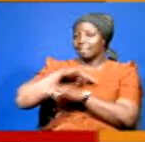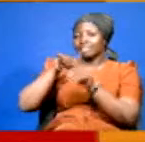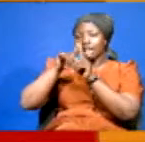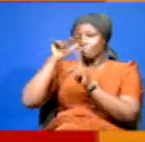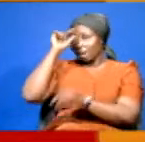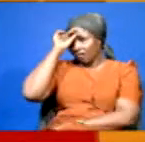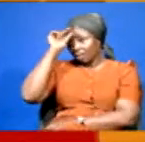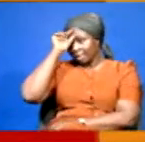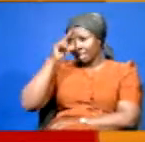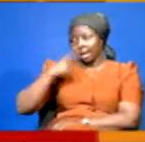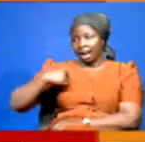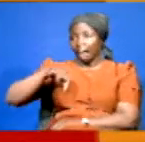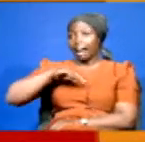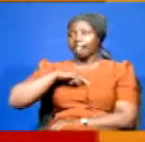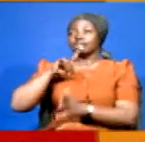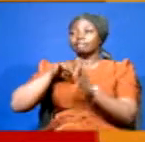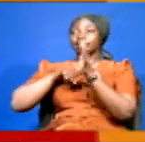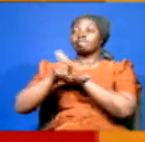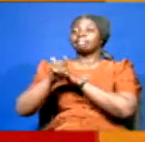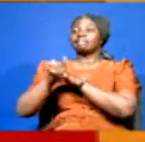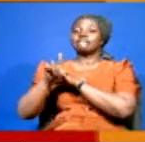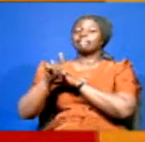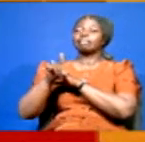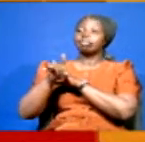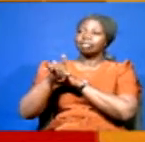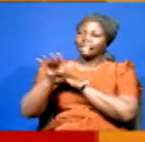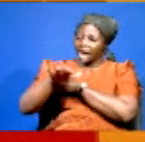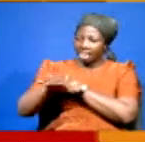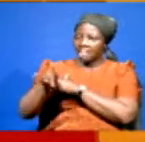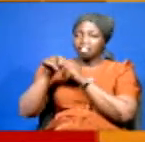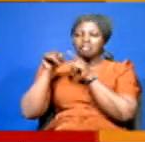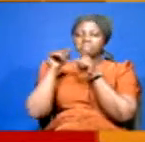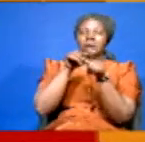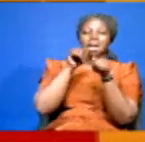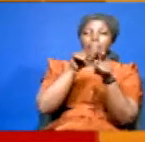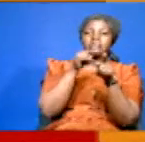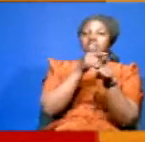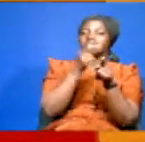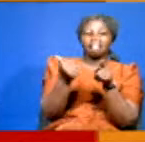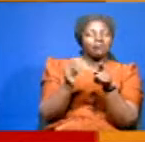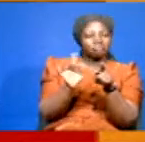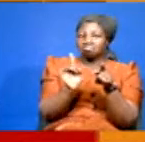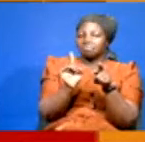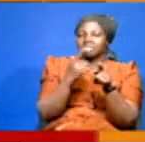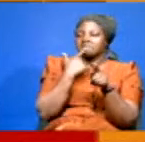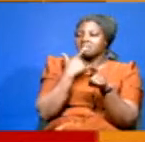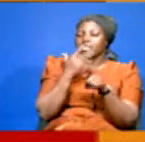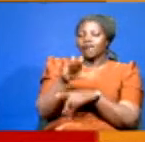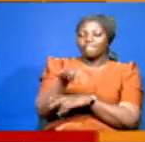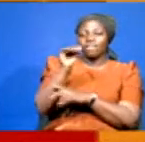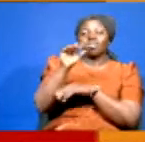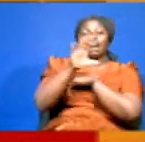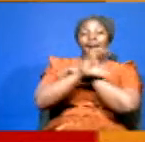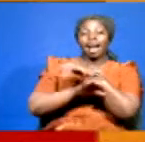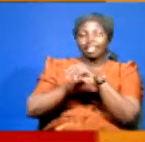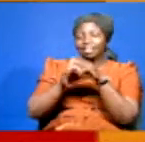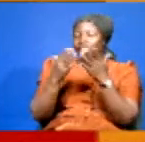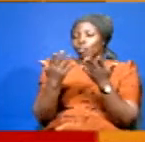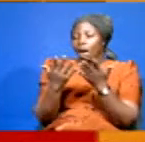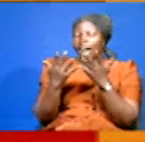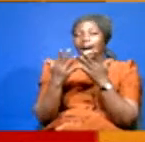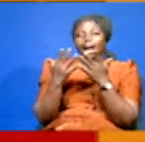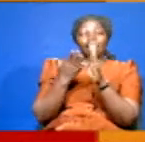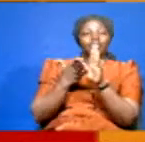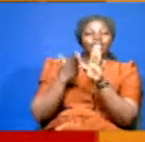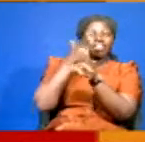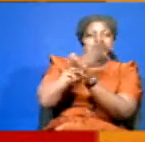hatuko katika ile nini ya blame game. Na tumesema tulipata nchi hii ambapo ile serikali ilianda ambayo iliongoza na mheshimiwa